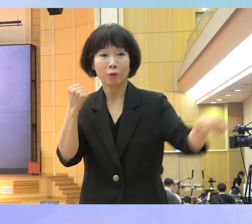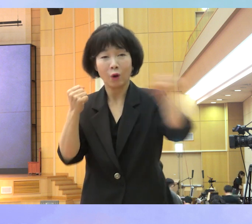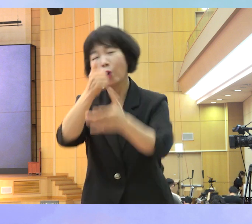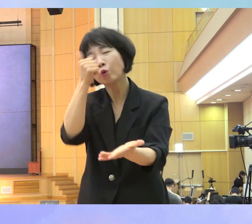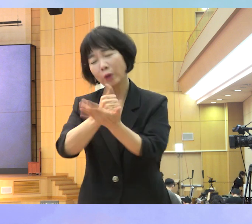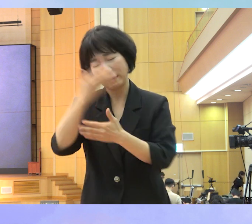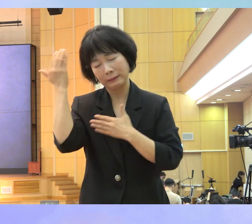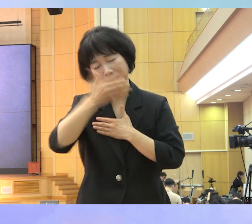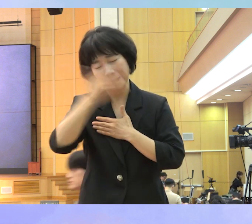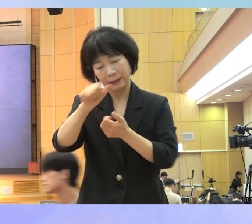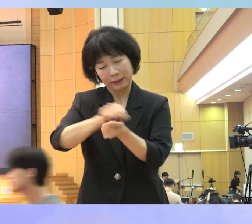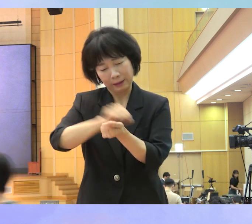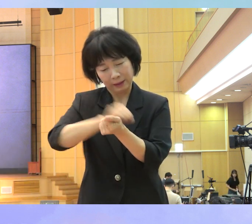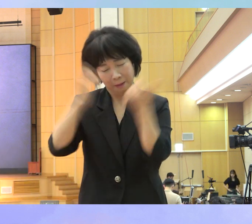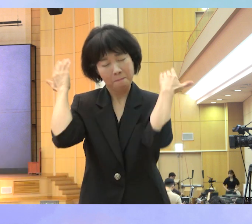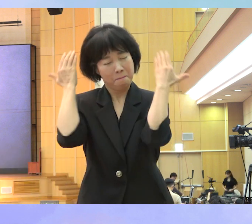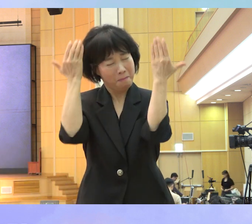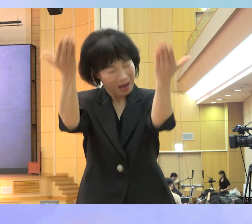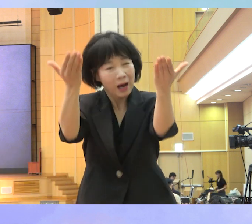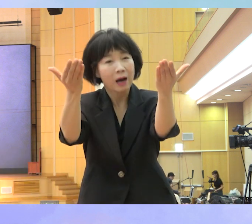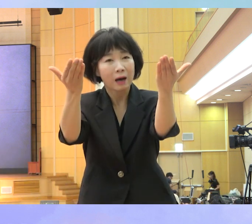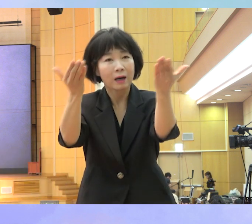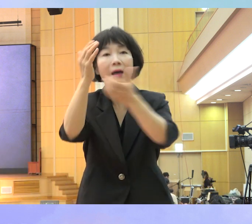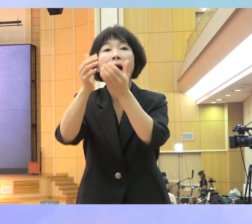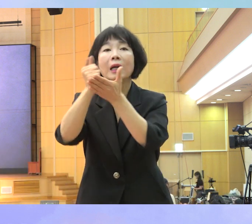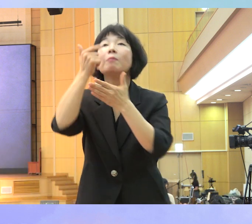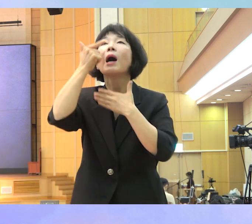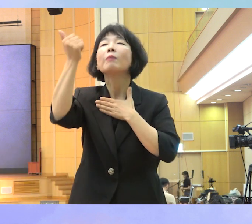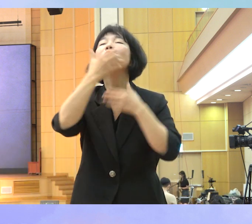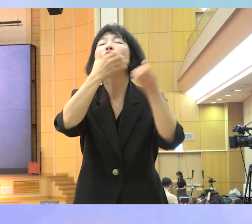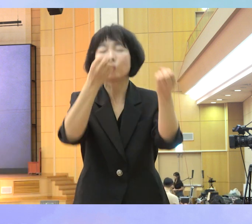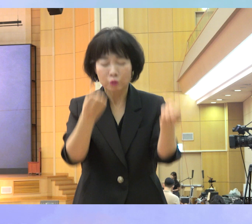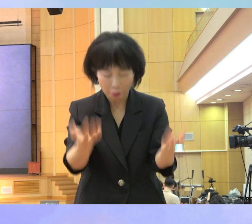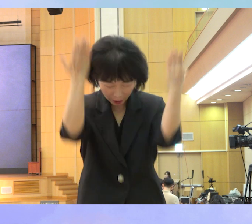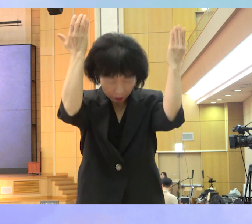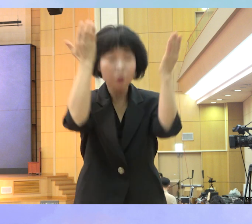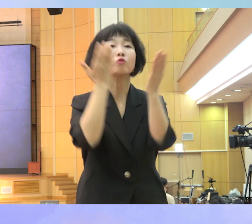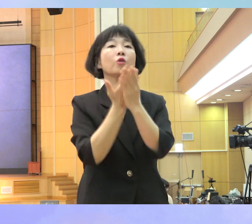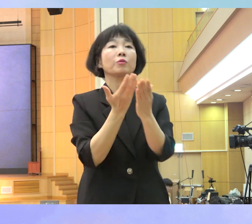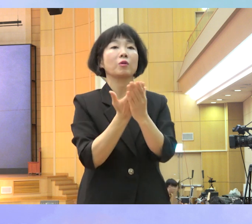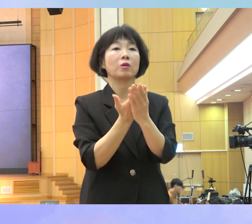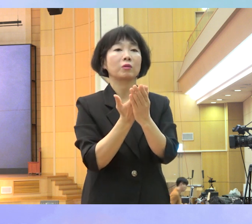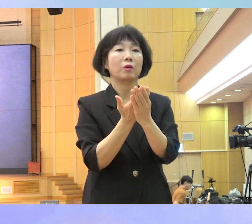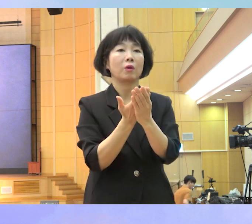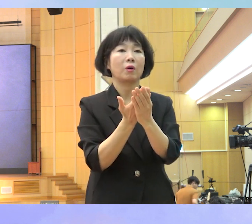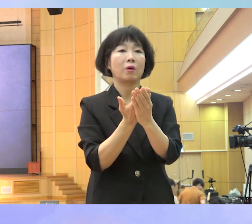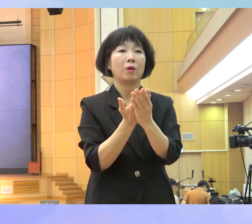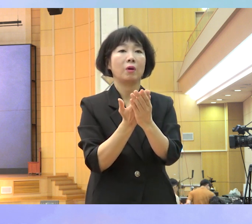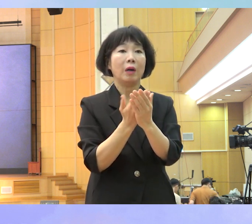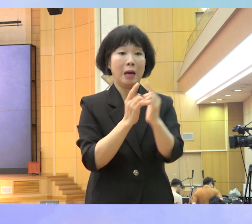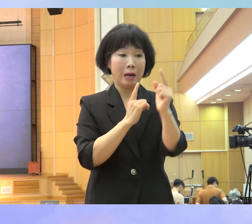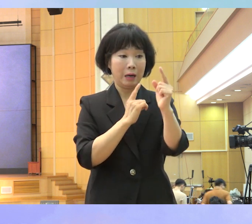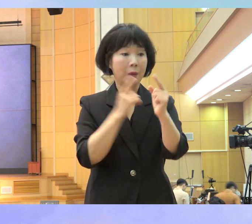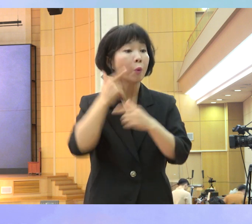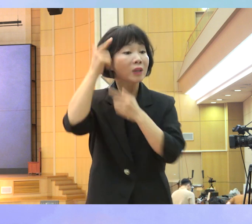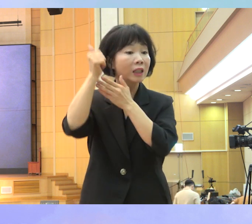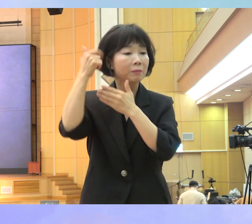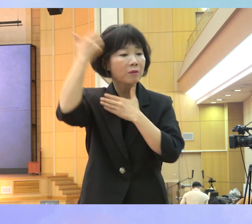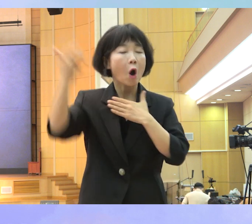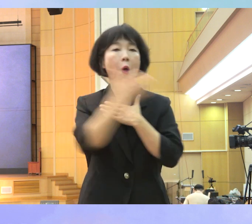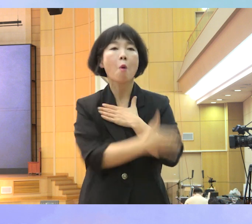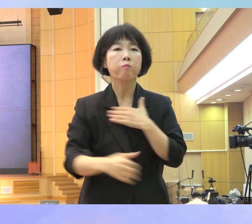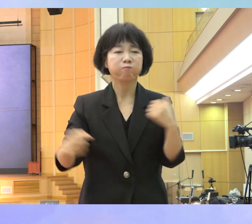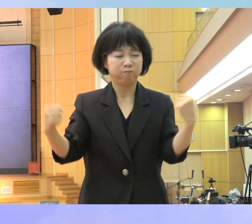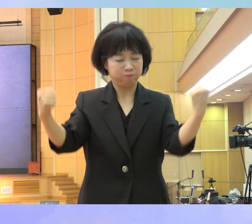깨끗게 씻는 귀한 시간 될 수 있도록 우리 하나님 아버지 축복하여 주옵소서. 귀한 목사님 영육간에